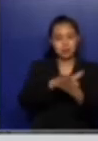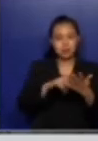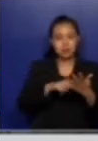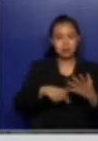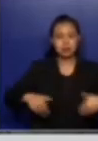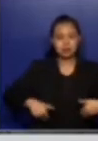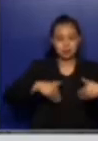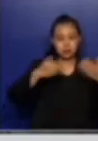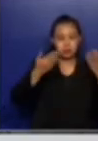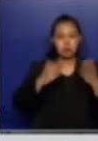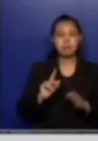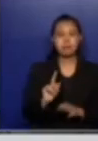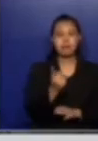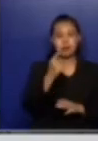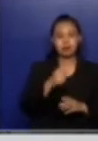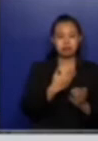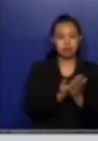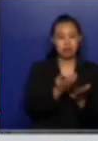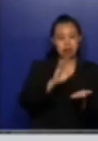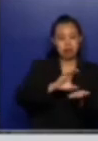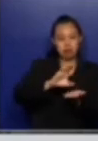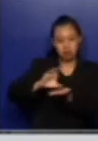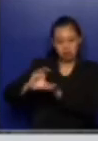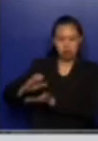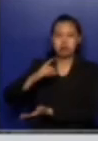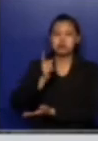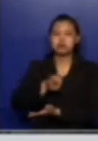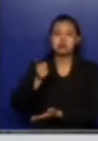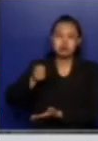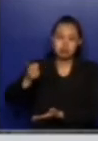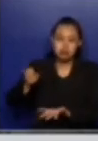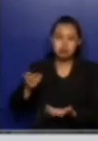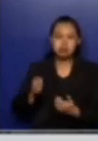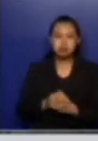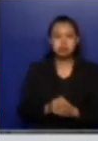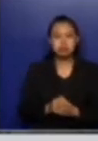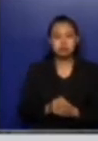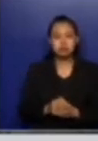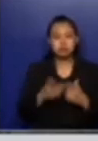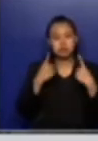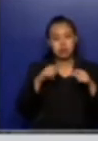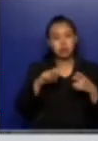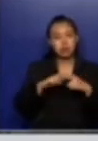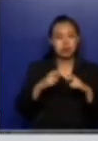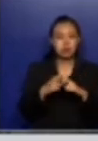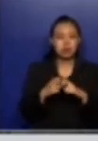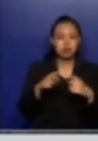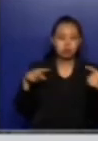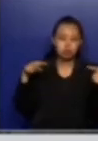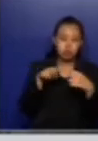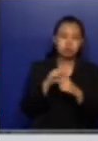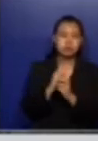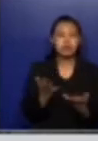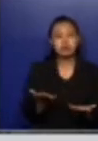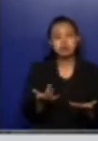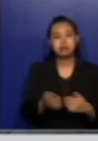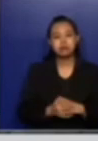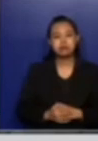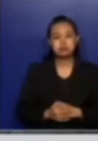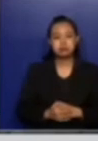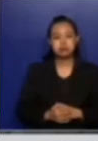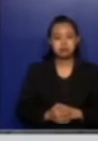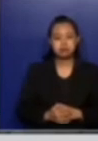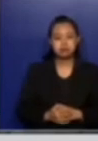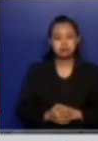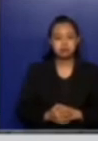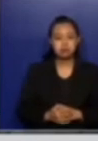งบประมาณนะครับเหมือนเดิมครับรัฐราชการทํามายังไงก็ออกมาอย่างนั้นและจะตอบโจทย์ในการแก้ปัญหาต่อไปได้ยังไงครับเราจะเห็นนะครับ